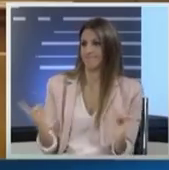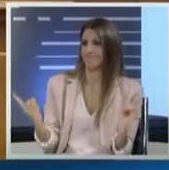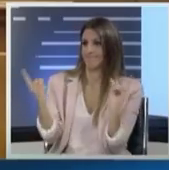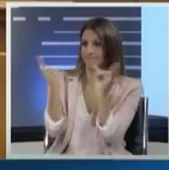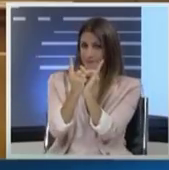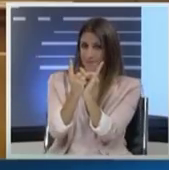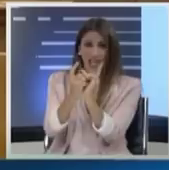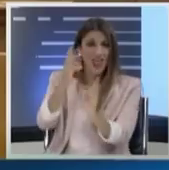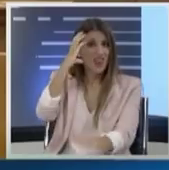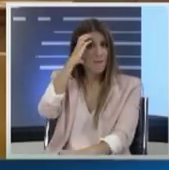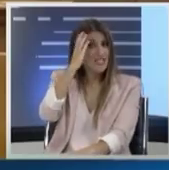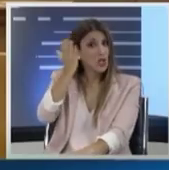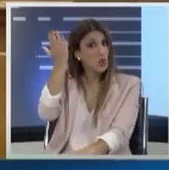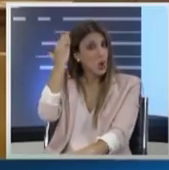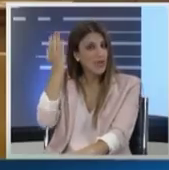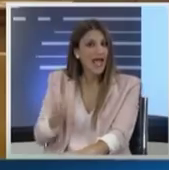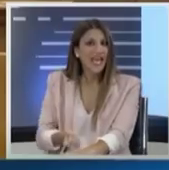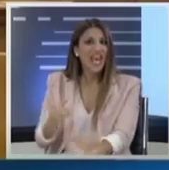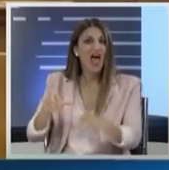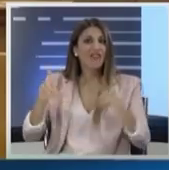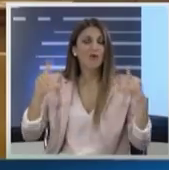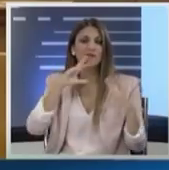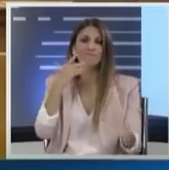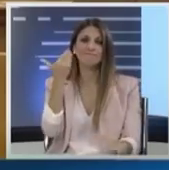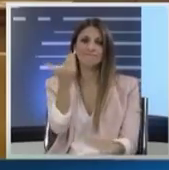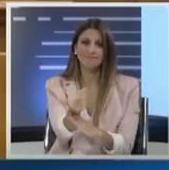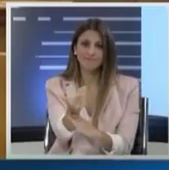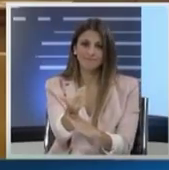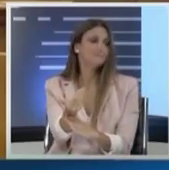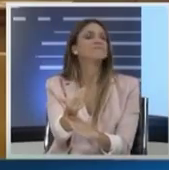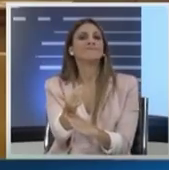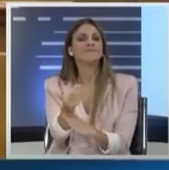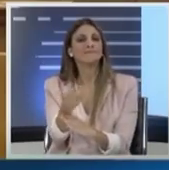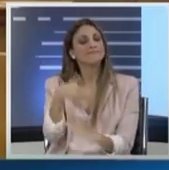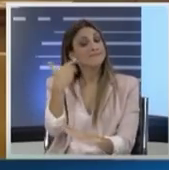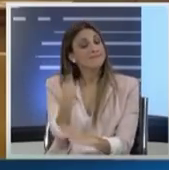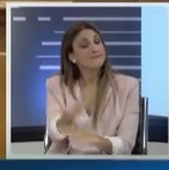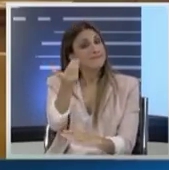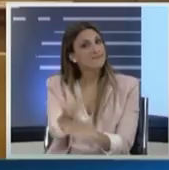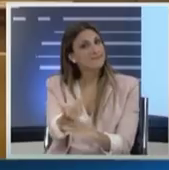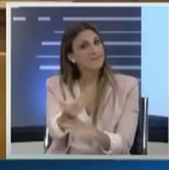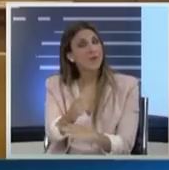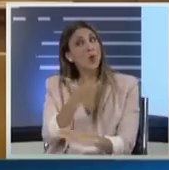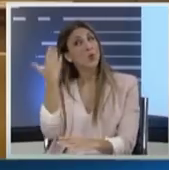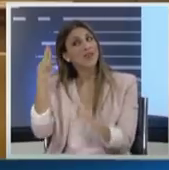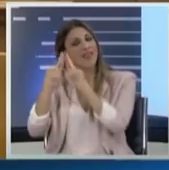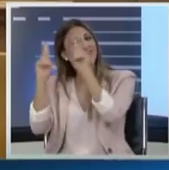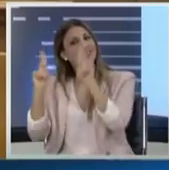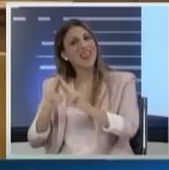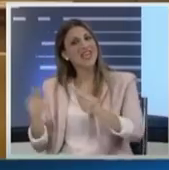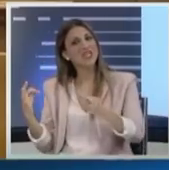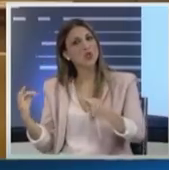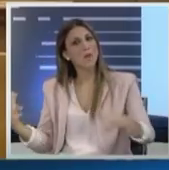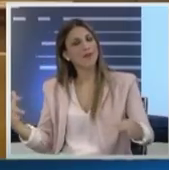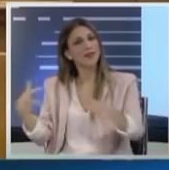ήσασταν εσείς που απαιτούσατε εκείνες τις μέρες, όταν το Διεθνές Νομισματικό